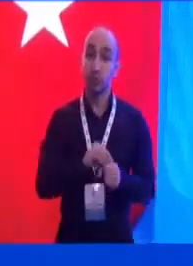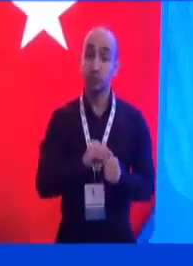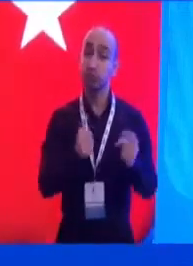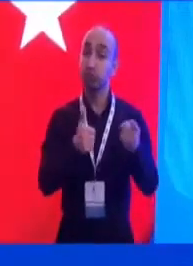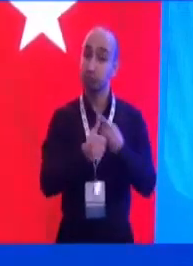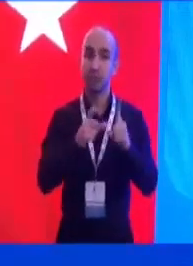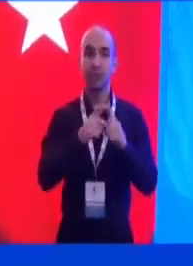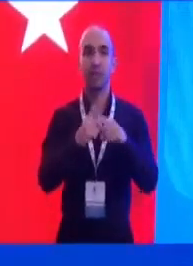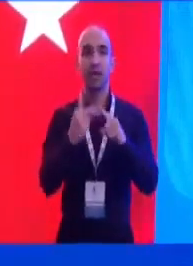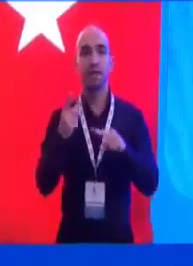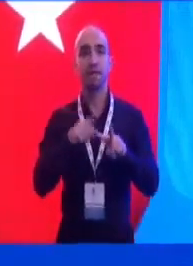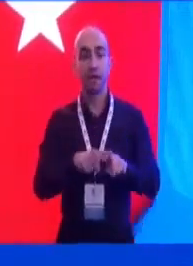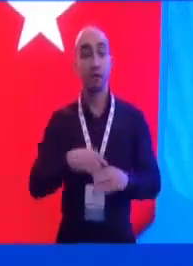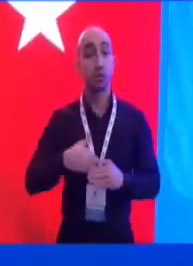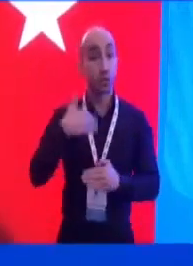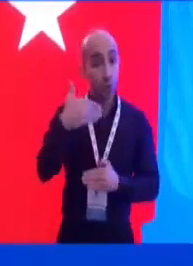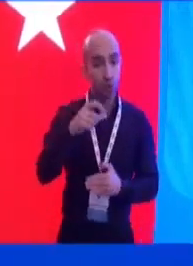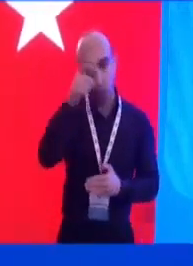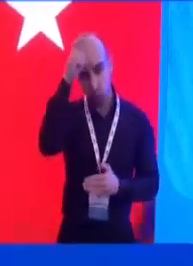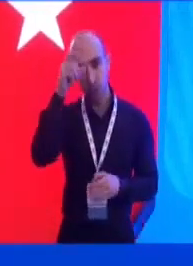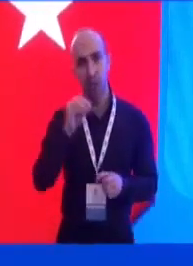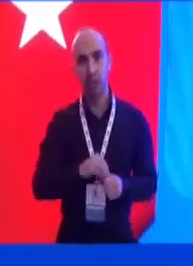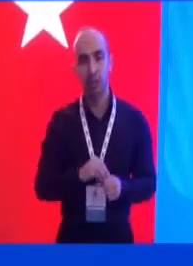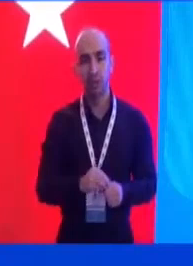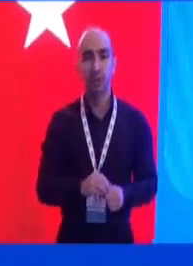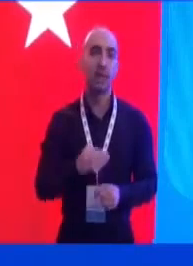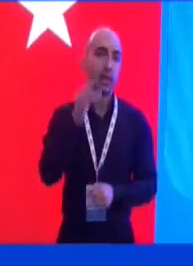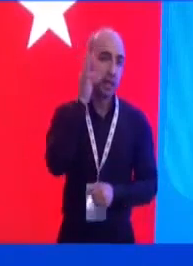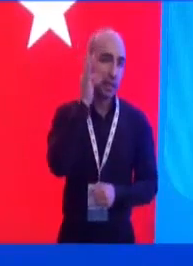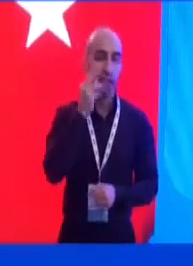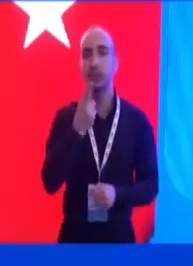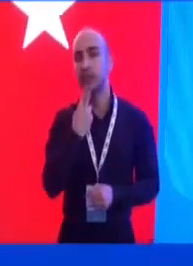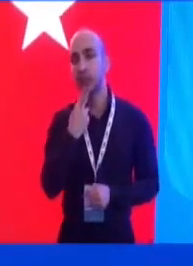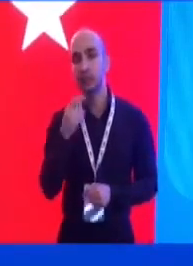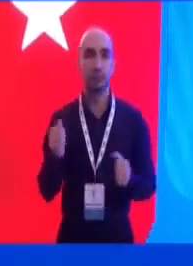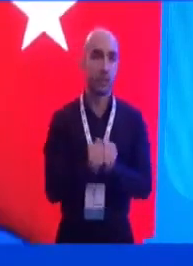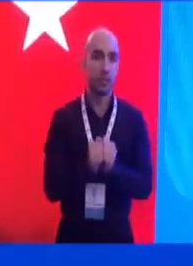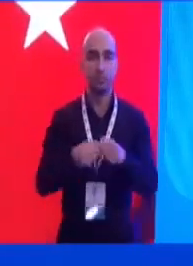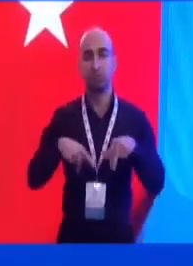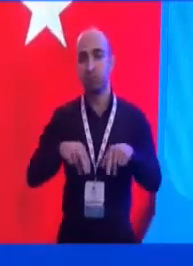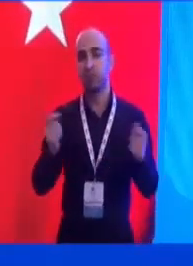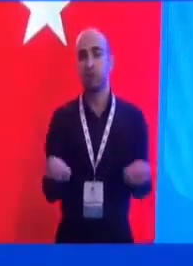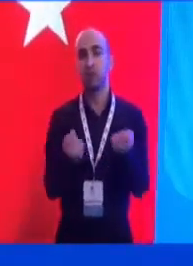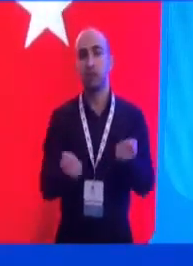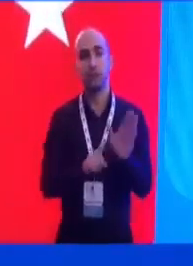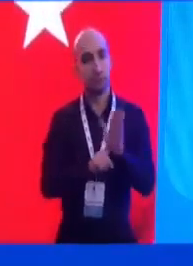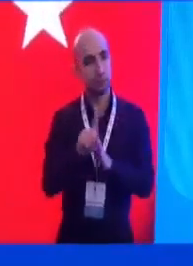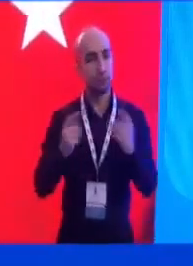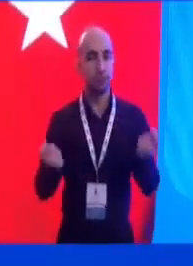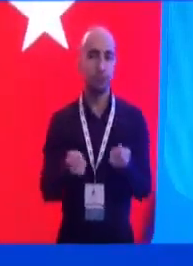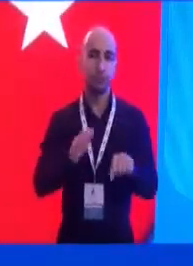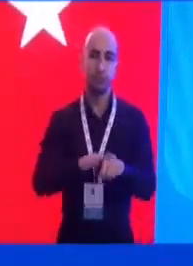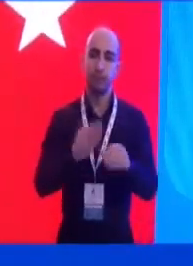Deva içinde, sonra da Türkiye'de kadın erkek yan yana çalışarak bu işi başaracağız.